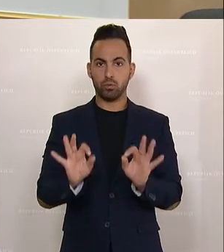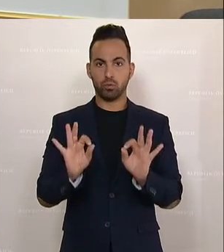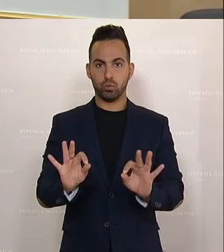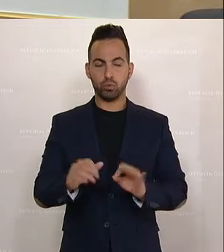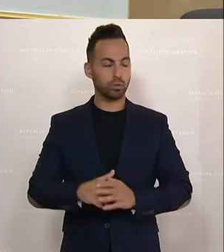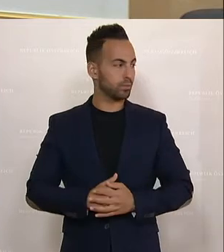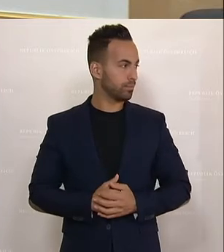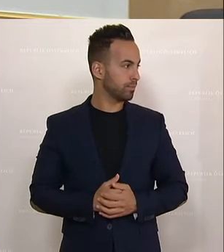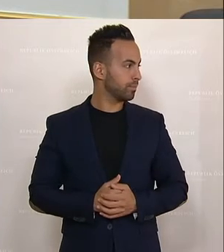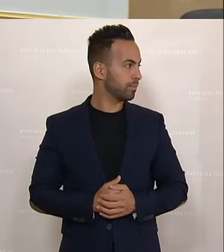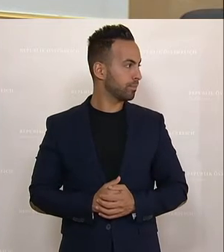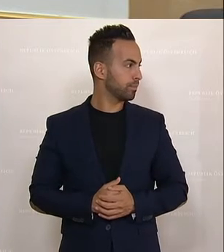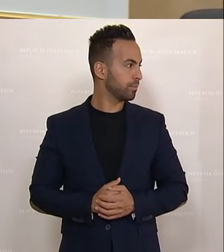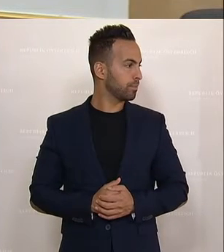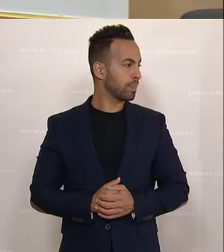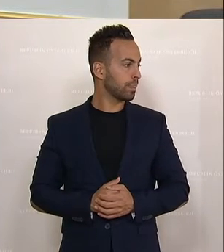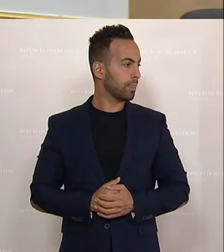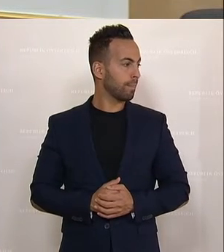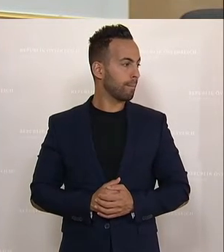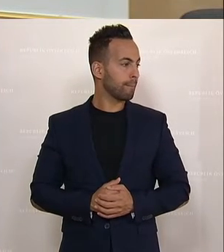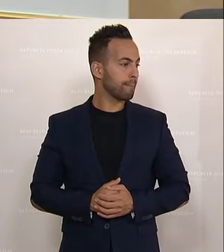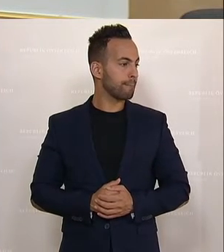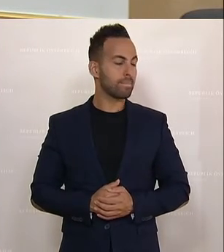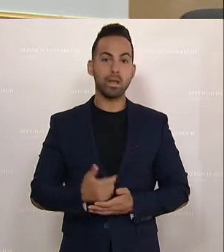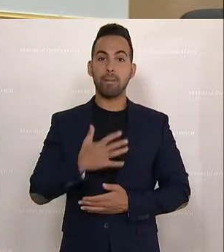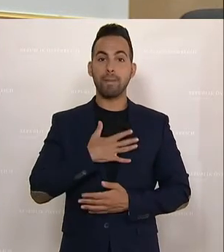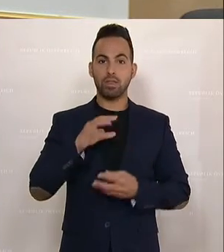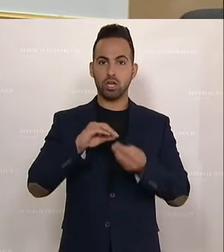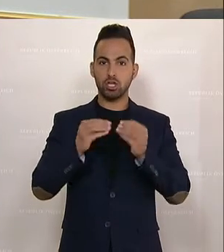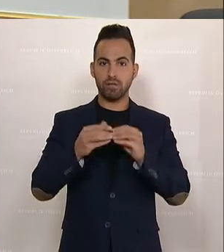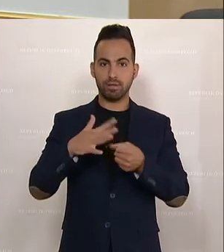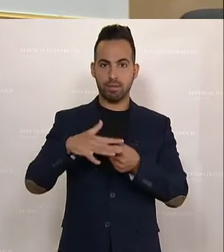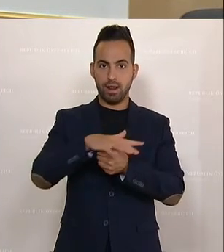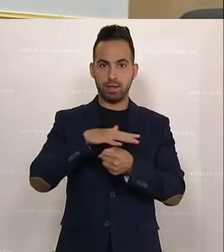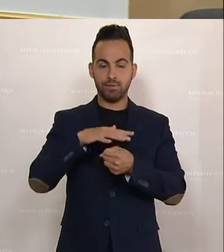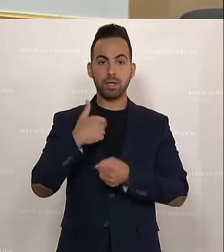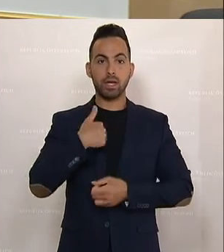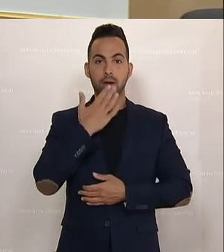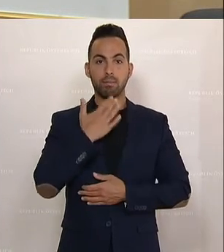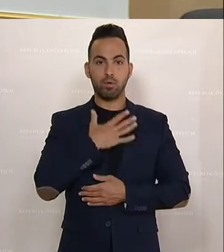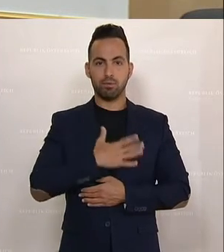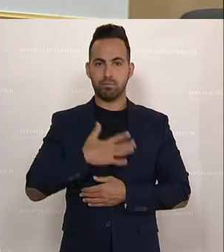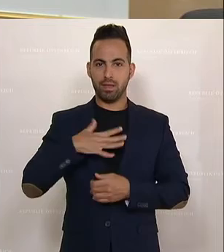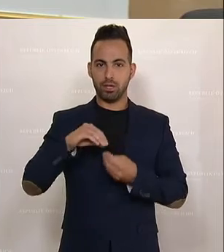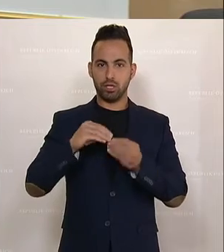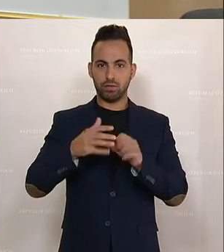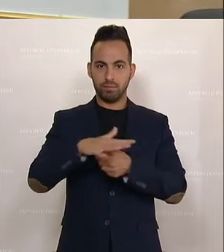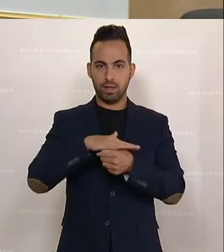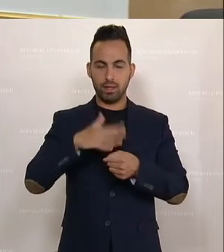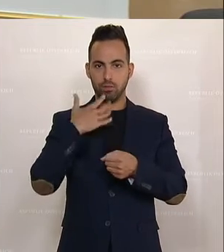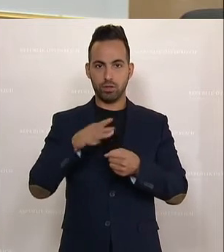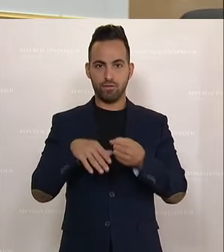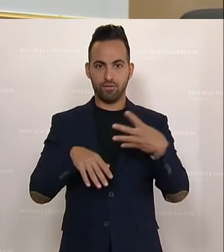funktioniert. Nun zu meinem Geschäftsbereich. Ich möchte aus meinem Geschäftsbereich vier